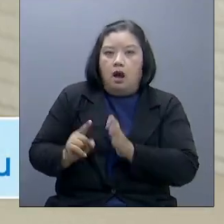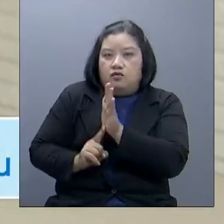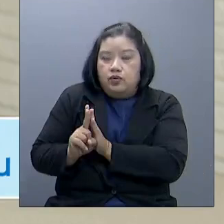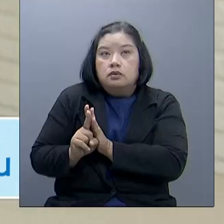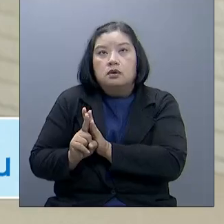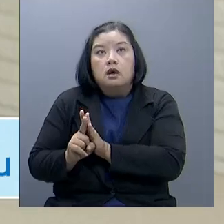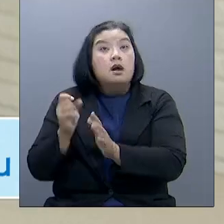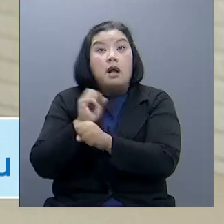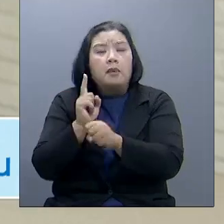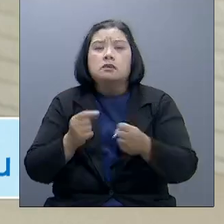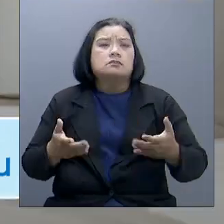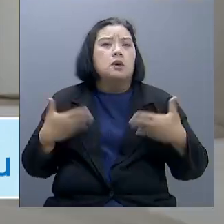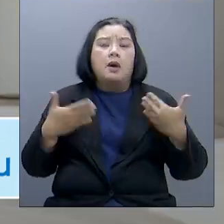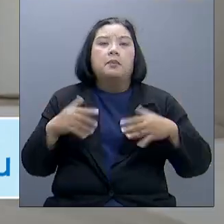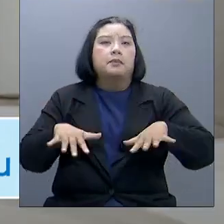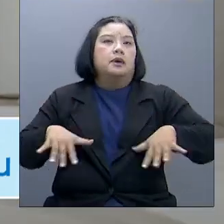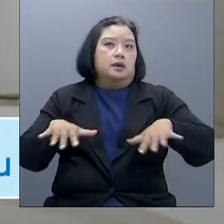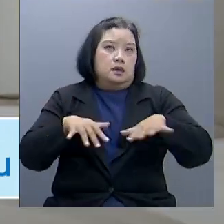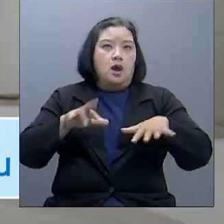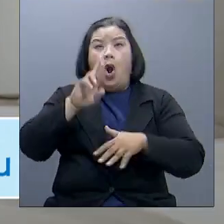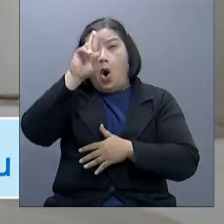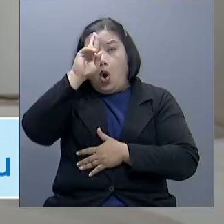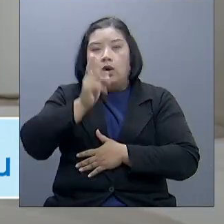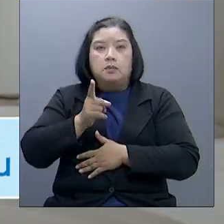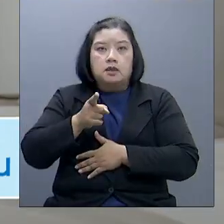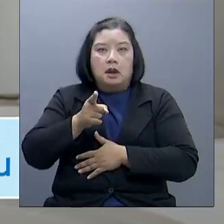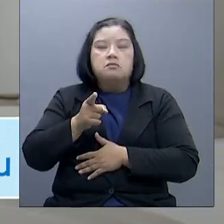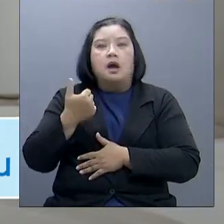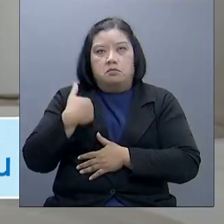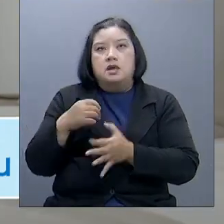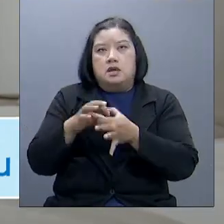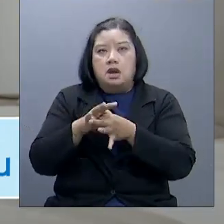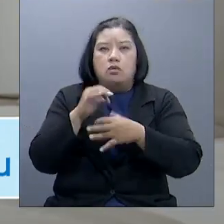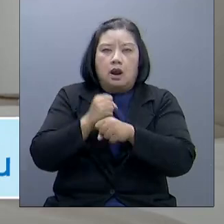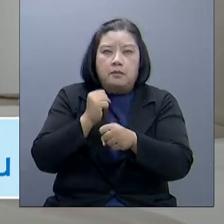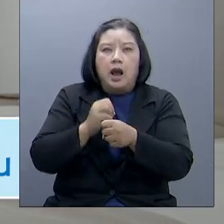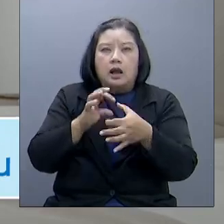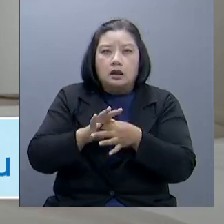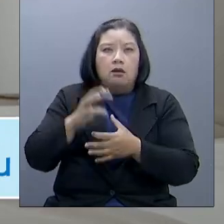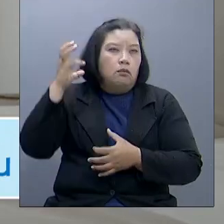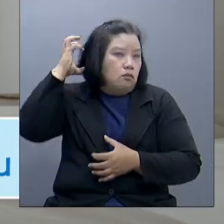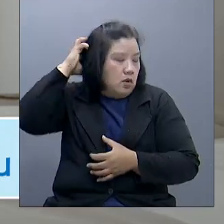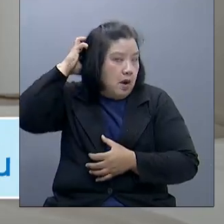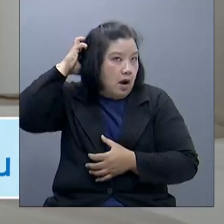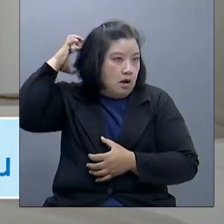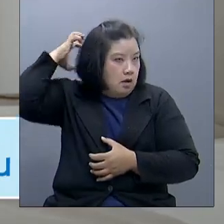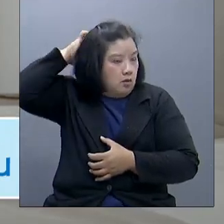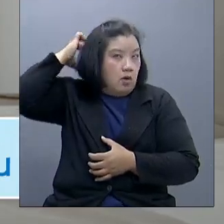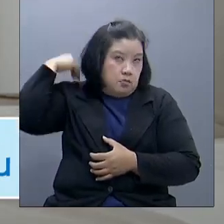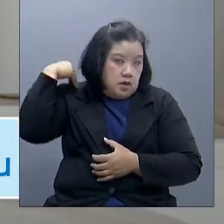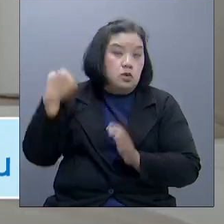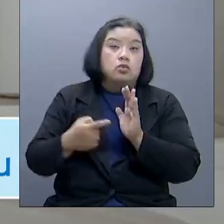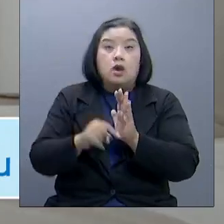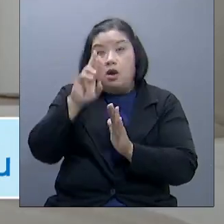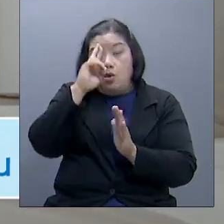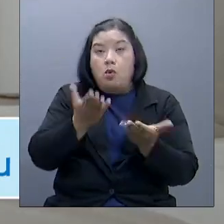การมีโรคประจำตัวบางอย่างที่อาจจะส่งผลต่อการทำงานของระบบประสาทอัตโนมัติอย่างเช่นเบาหวานโรคความเสื่อมของสมองบางชนิ